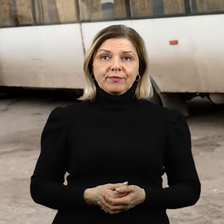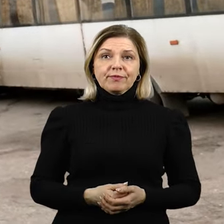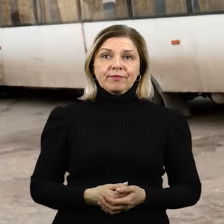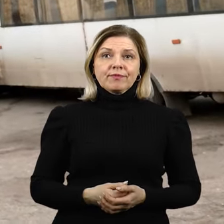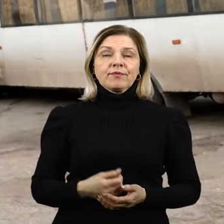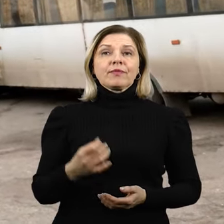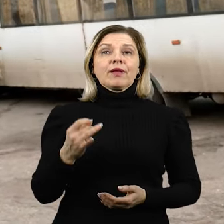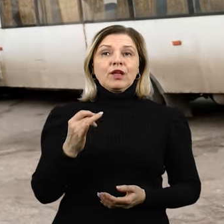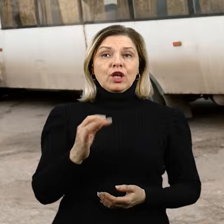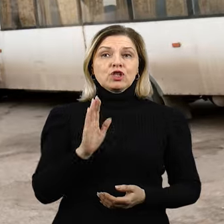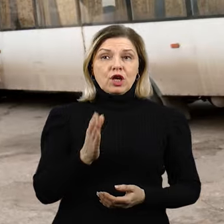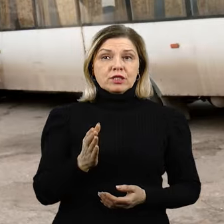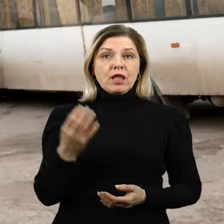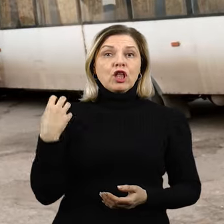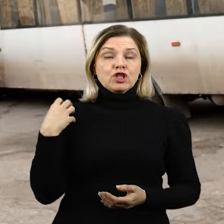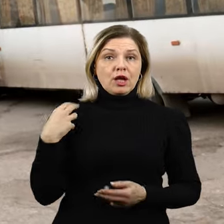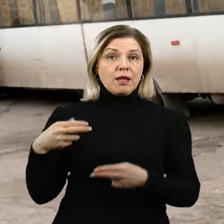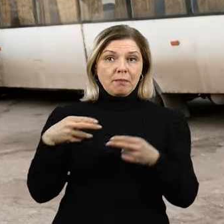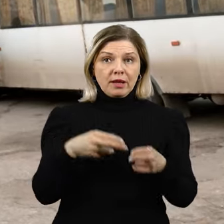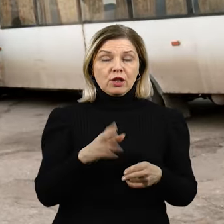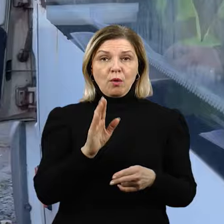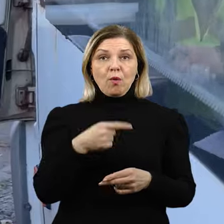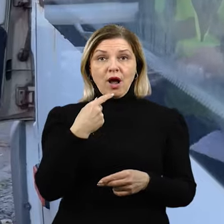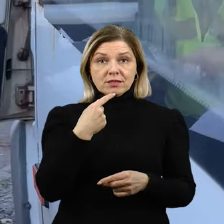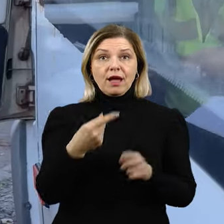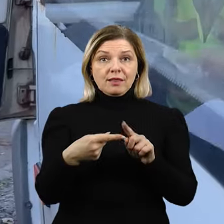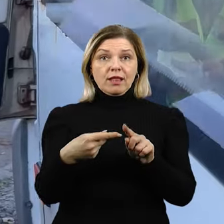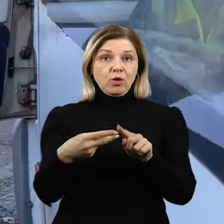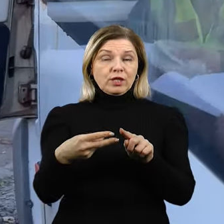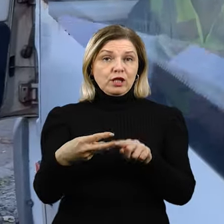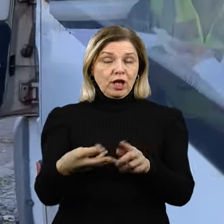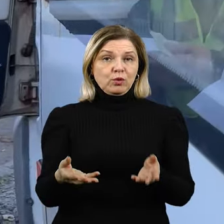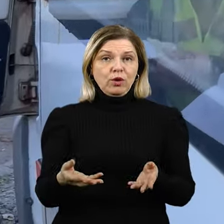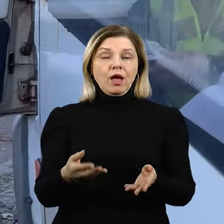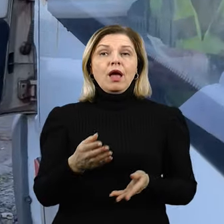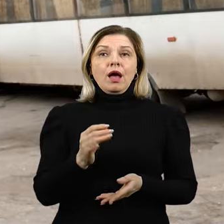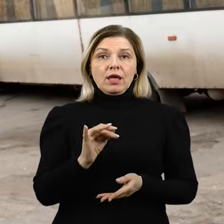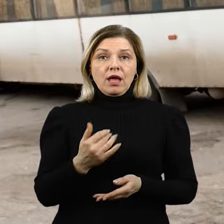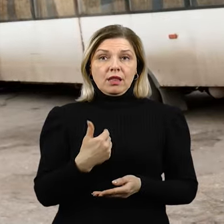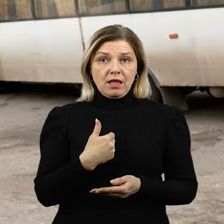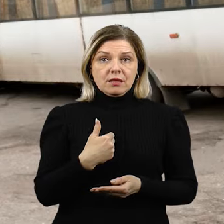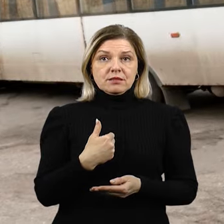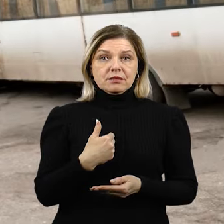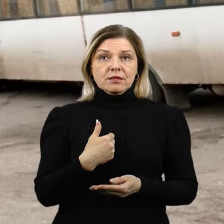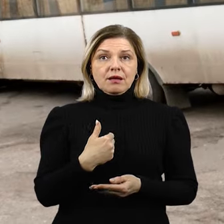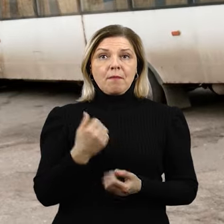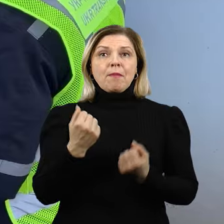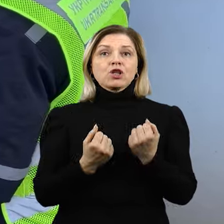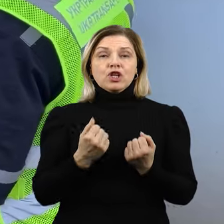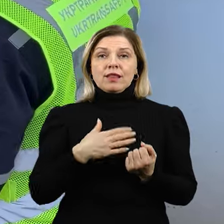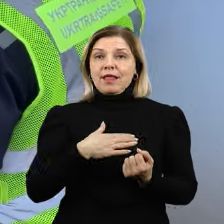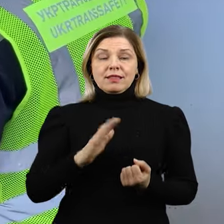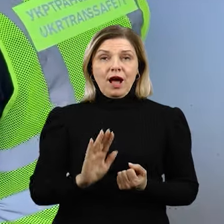зараз приїде, я їм буду казати, що те-то. Я думаю, що нас може перший раз просто предупредять, машини то не